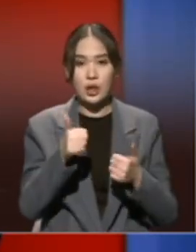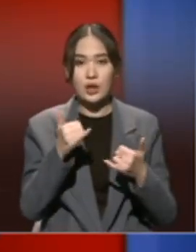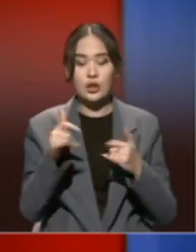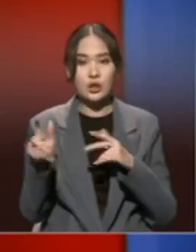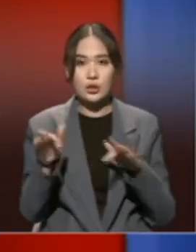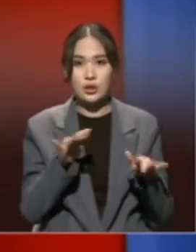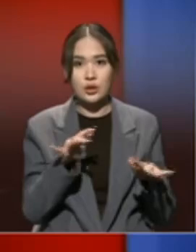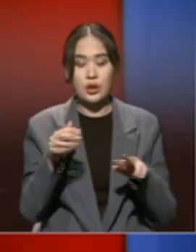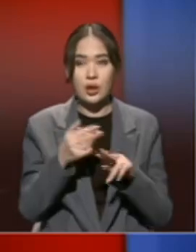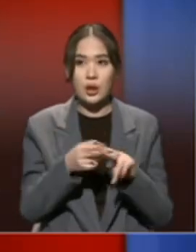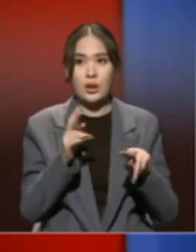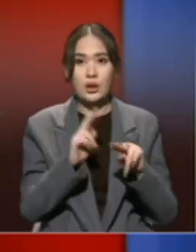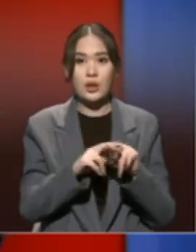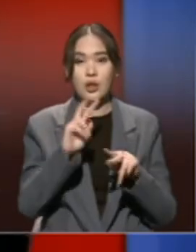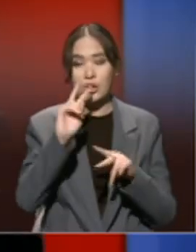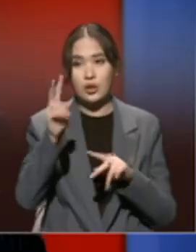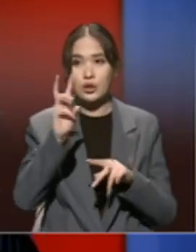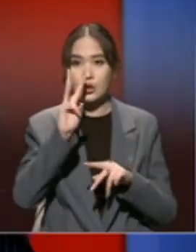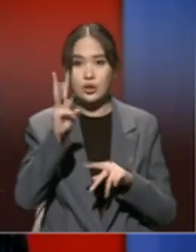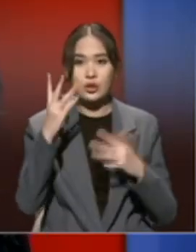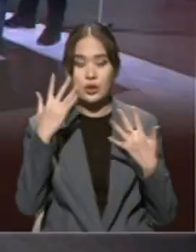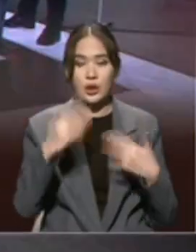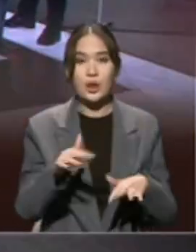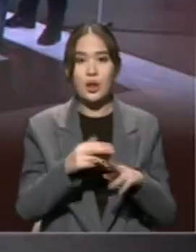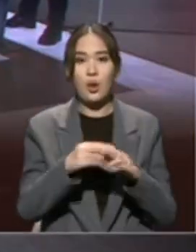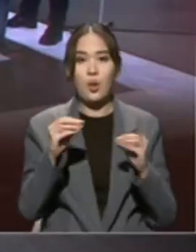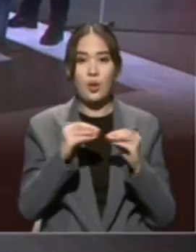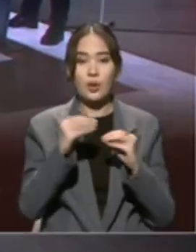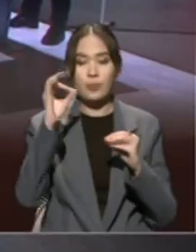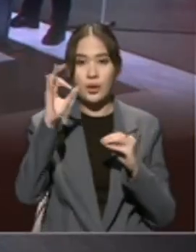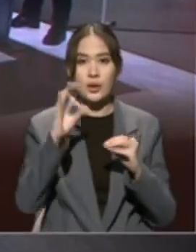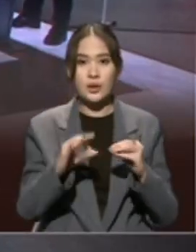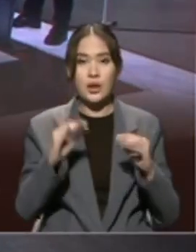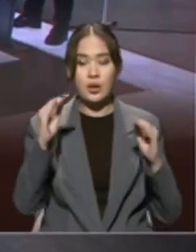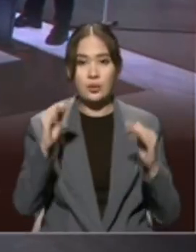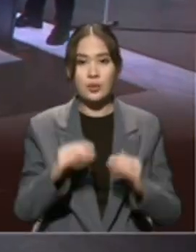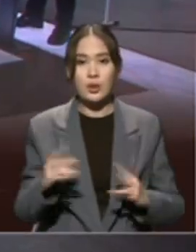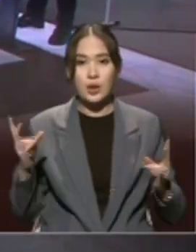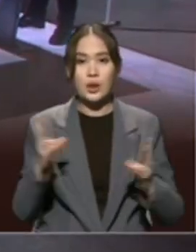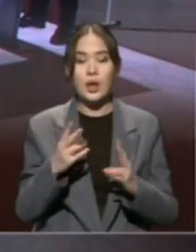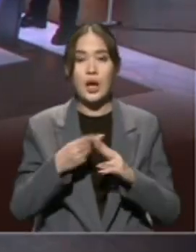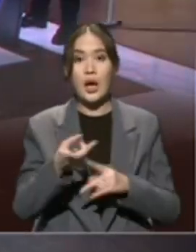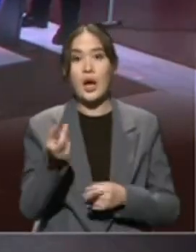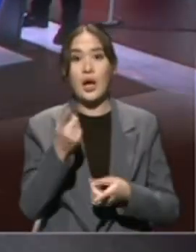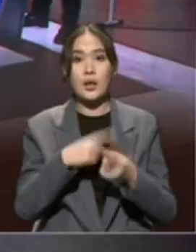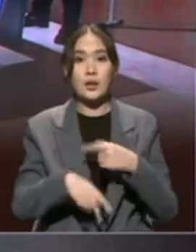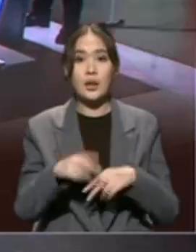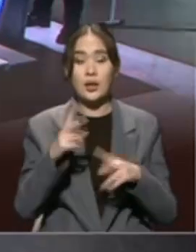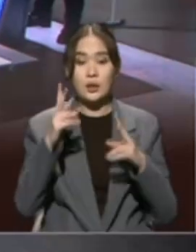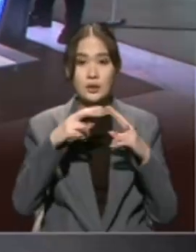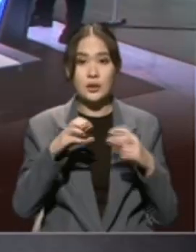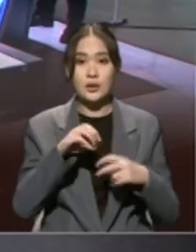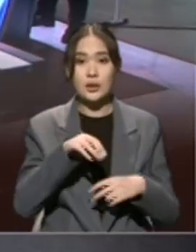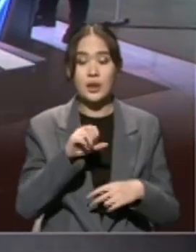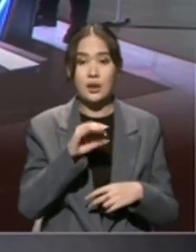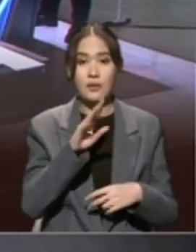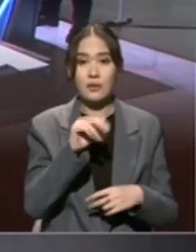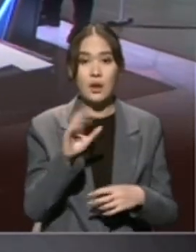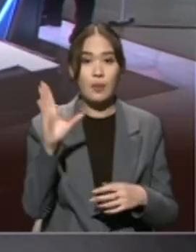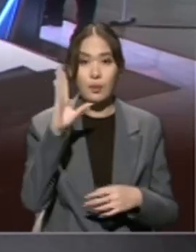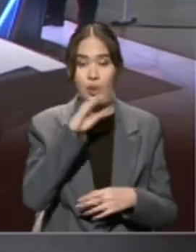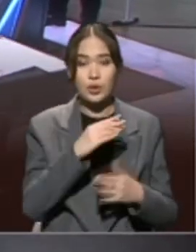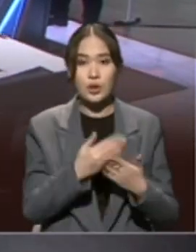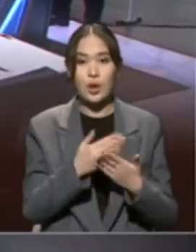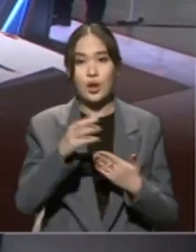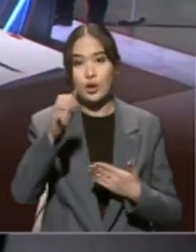Жалпы енді мынау 2 жылдан кейін біз 10%-ға төмендету деген меже тұр алдымызда. Егер де қайта қаржыландыру ставкасын төмендетуге мүмкіндік беретін болса,